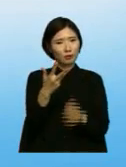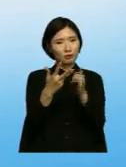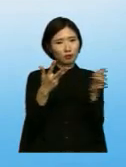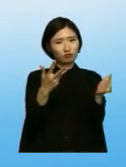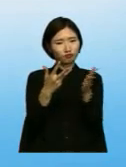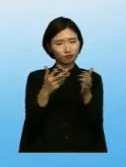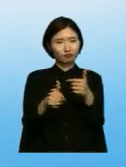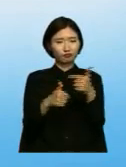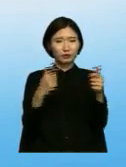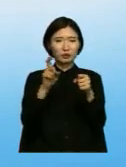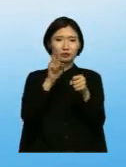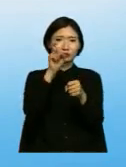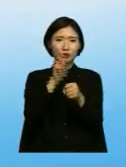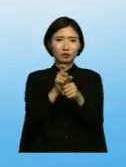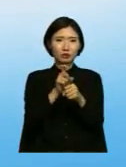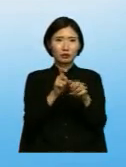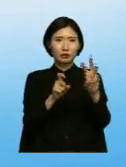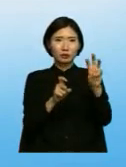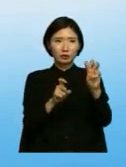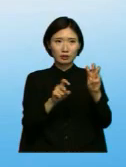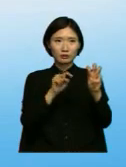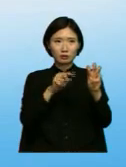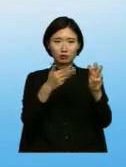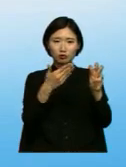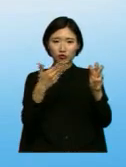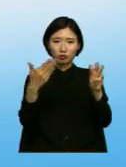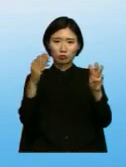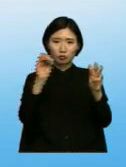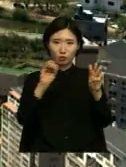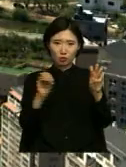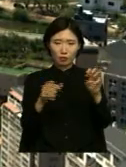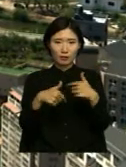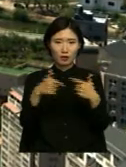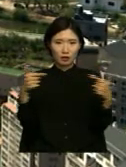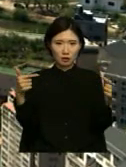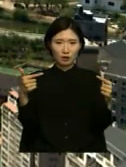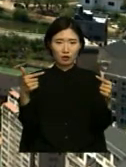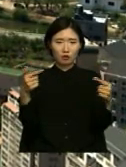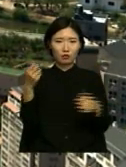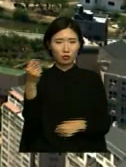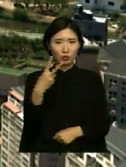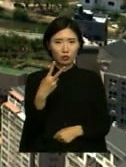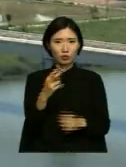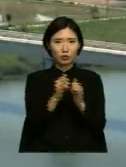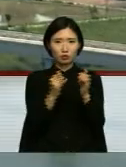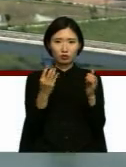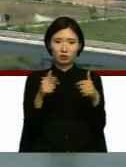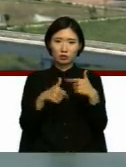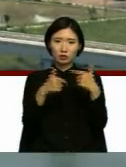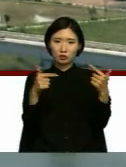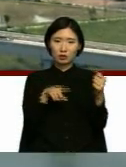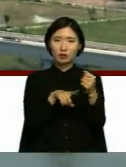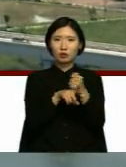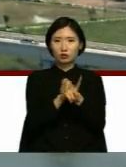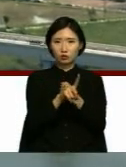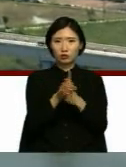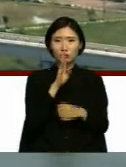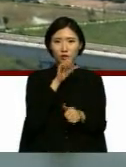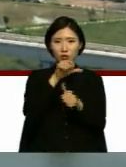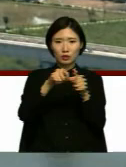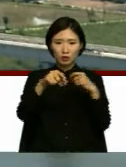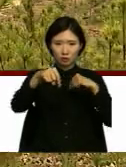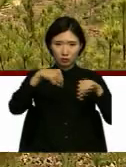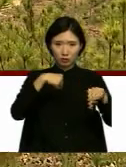10년만에 30.9% 나 증가한 것입니다 그리고 이 같은 인구 증가 의 요인으로 친환경